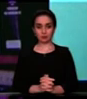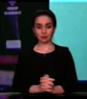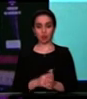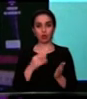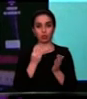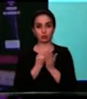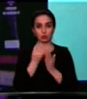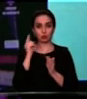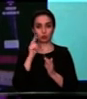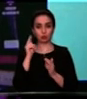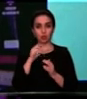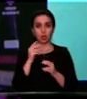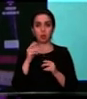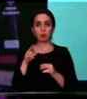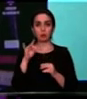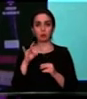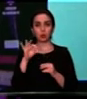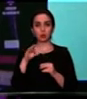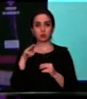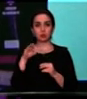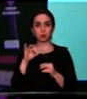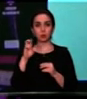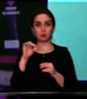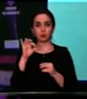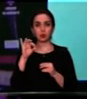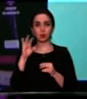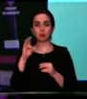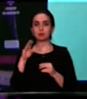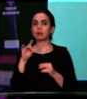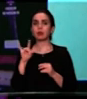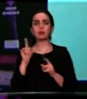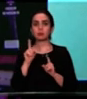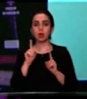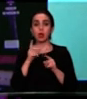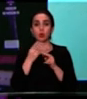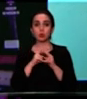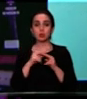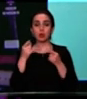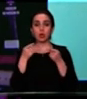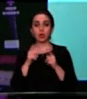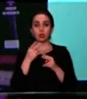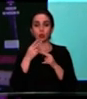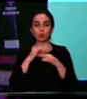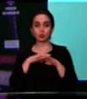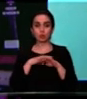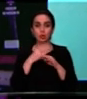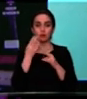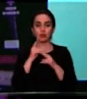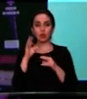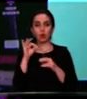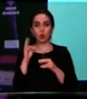Aziz o'quvchilar, protobiontlar nima? Protobiontlarning haqiqiy hujayralarga aylanishida oqsillar va